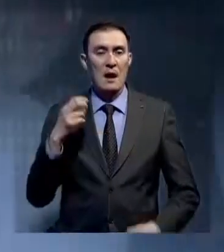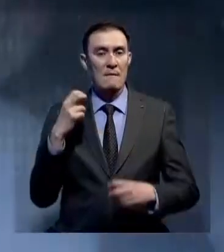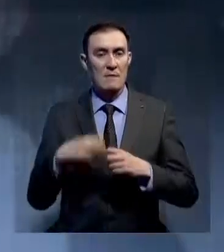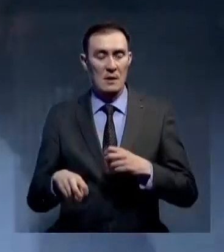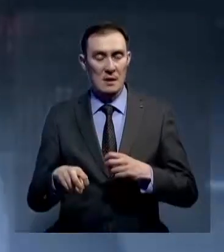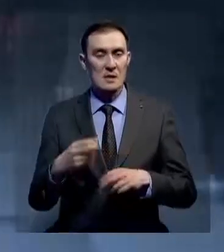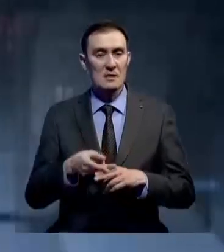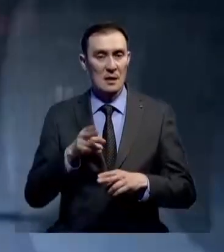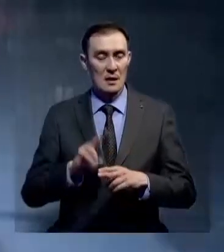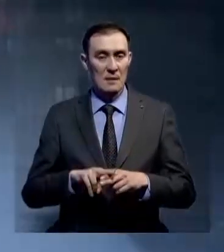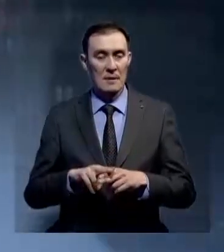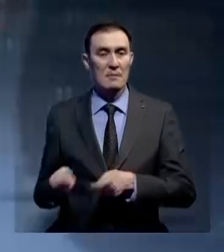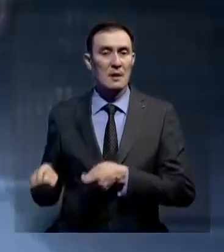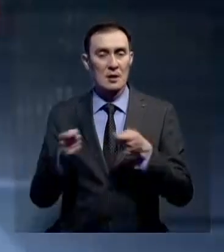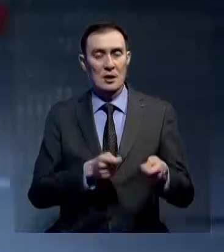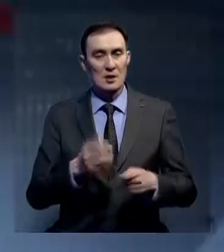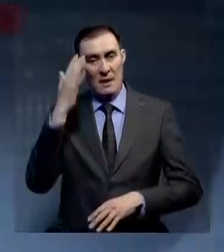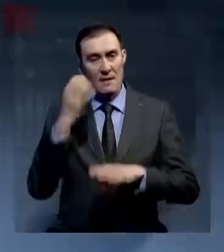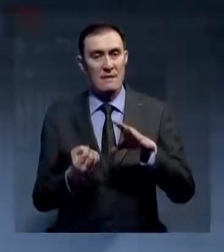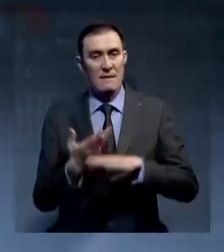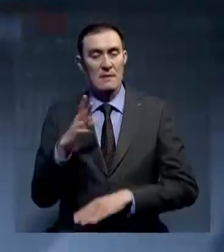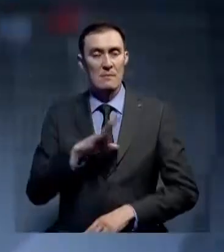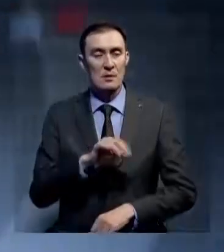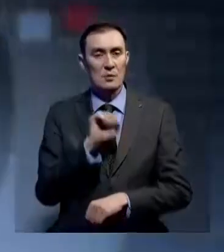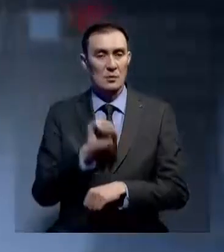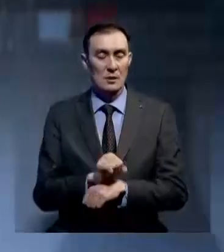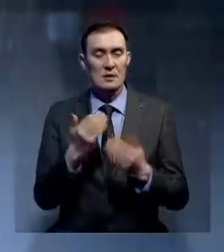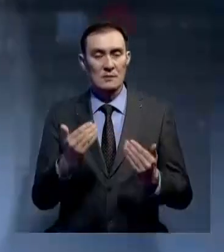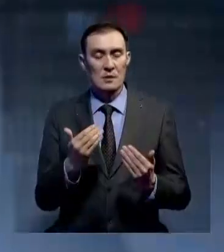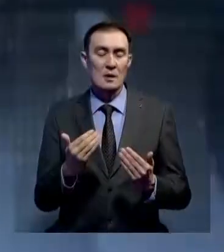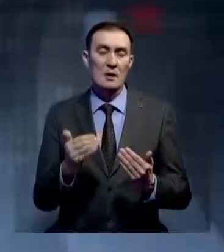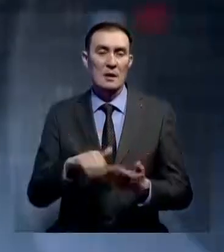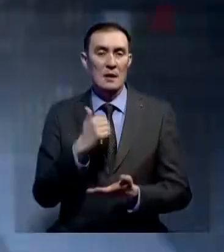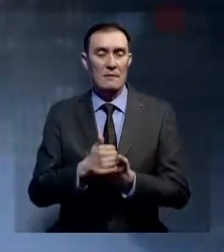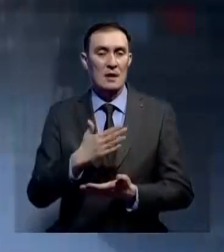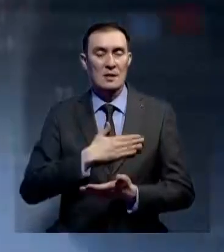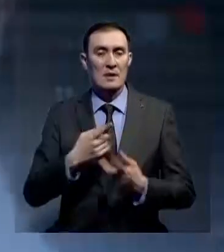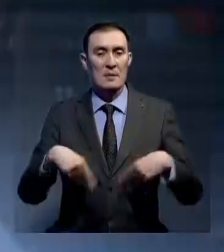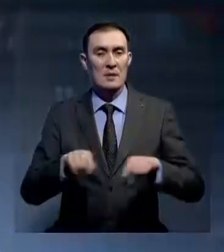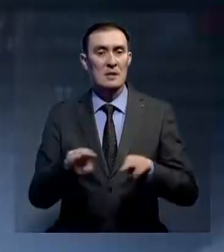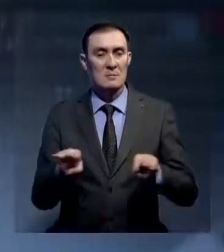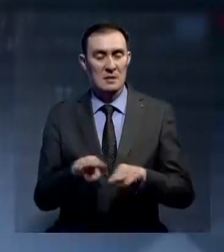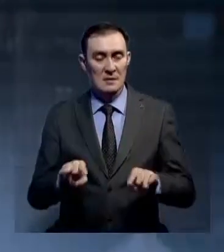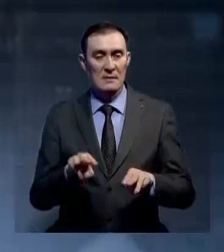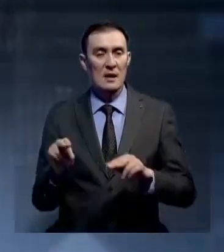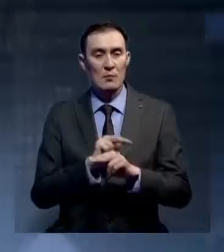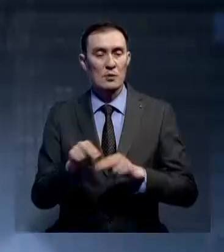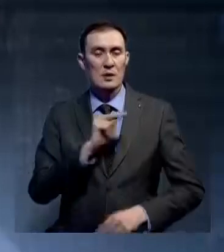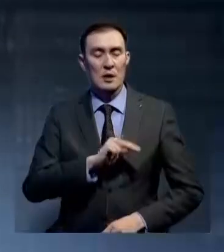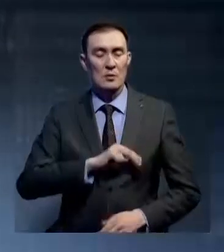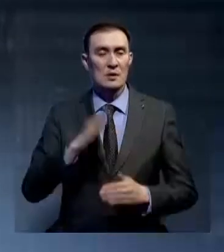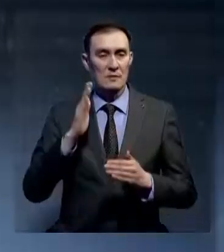авария, из-за чего перекачка черного золота была затруднена. На сегодня, по словам главы нашего Кабмина, все ремонтные работы